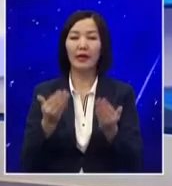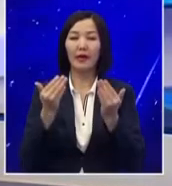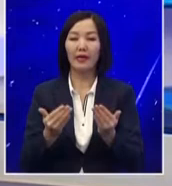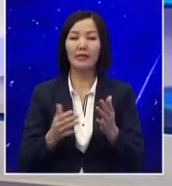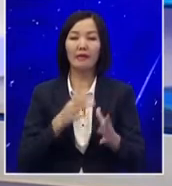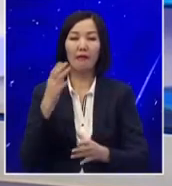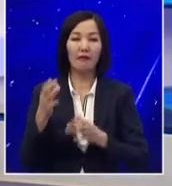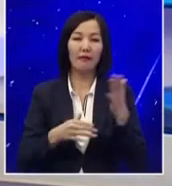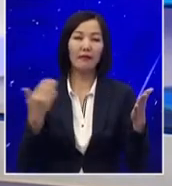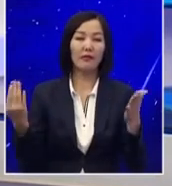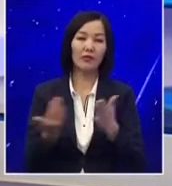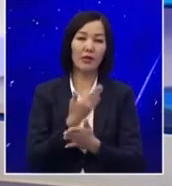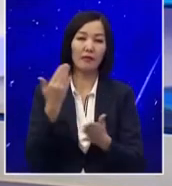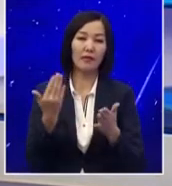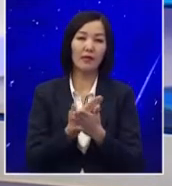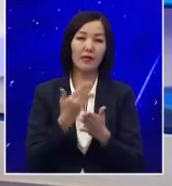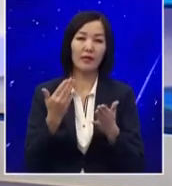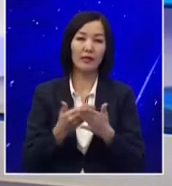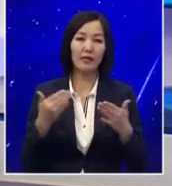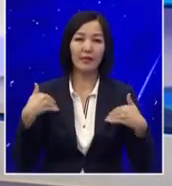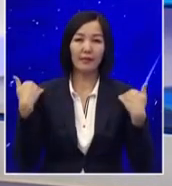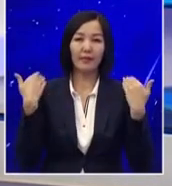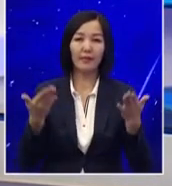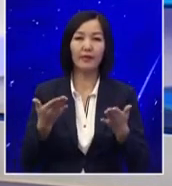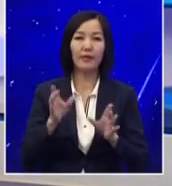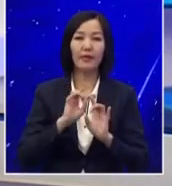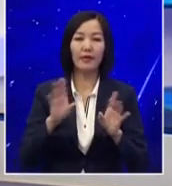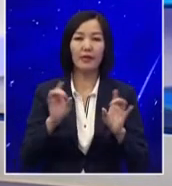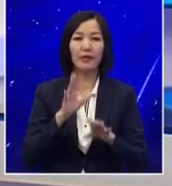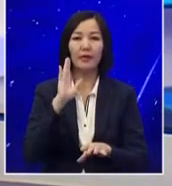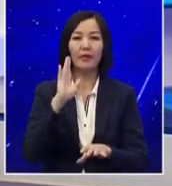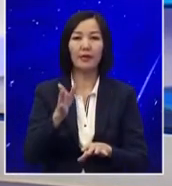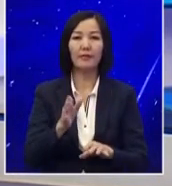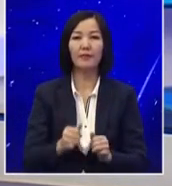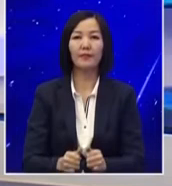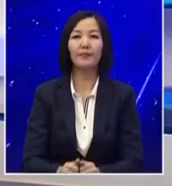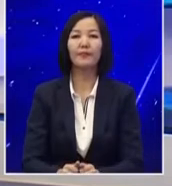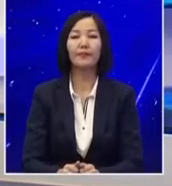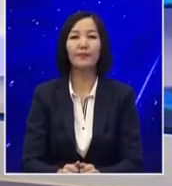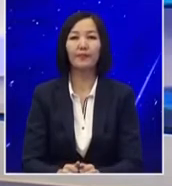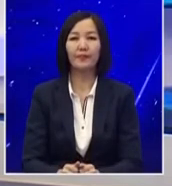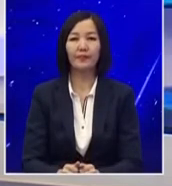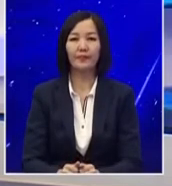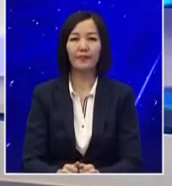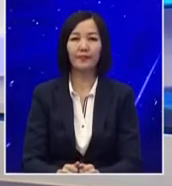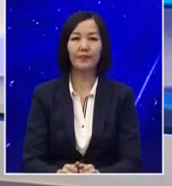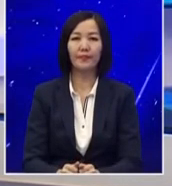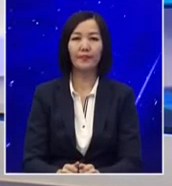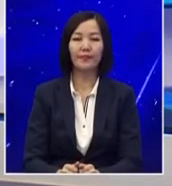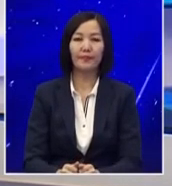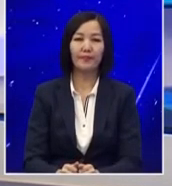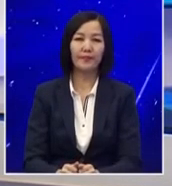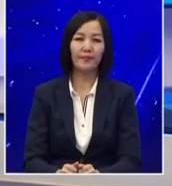Әлемнен бірер ақпар, 67 миллион жыл бұрын өмір сүрген тиранозаврдың қаңқасы аукционға қойылды. Ал әлем ғалымдары айға